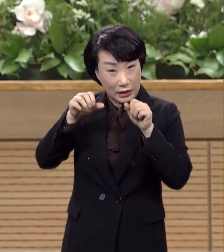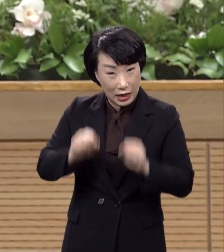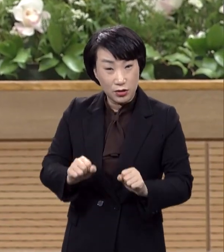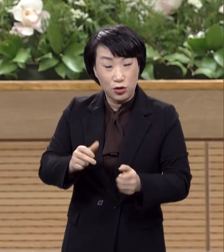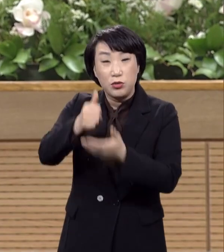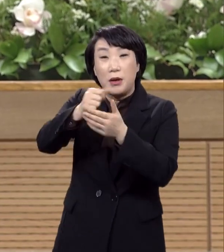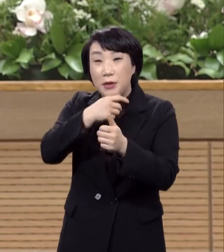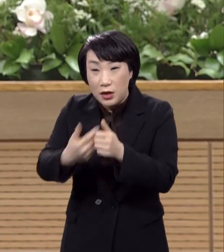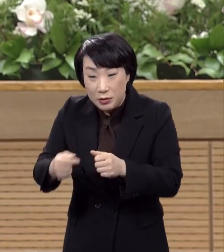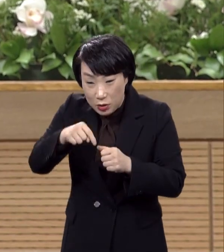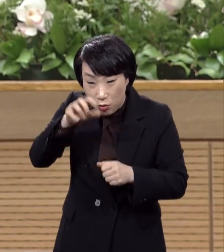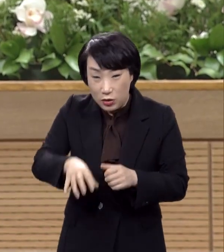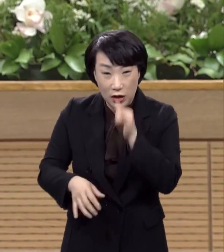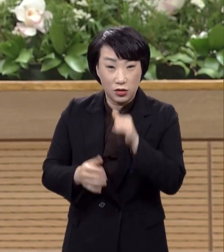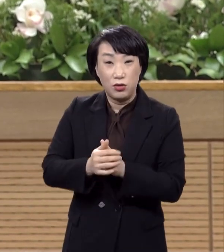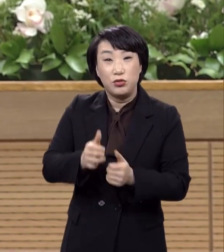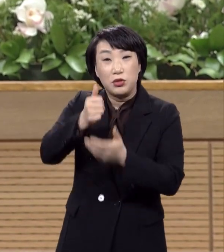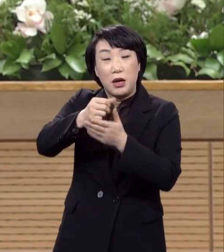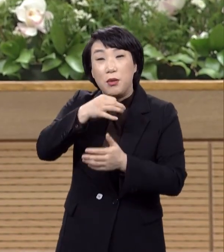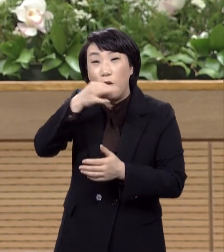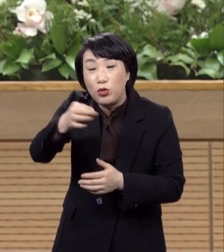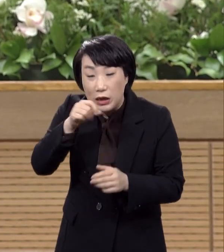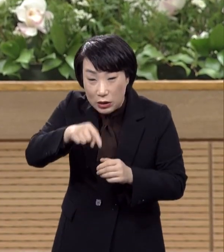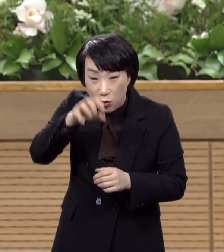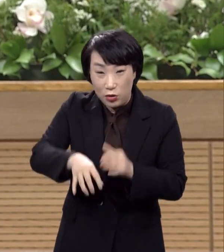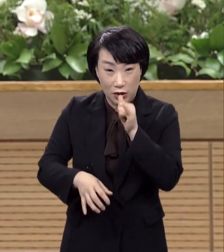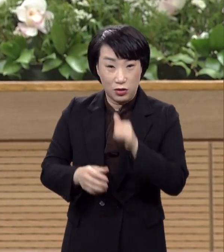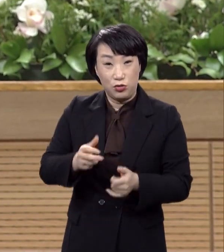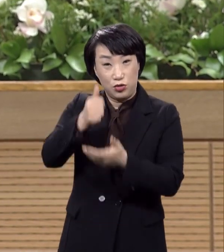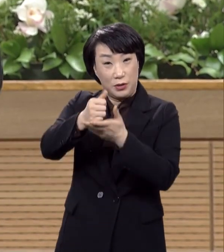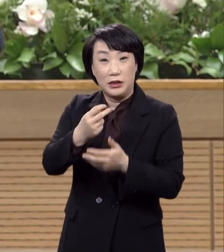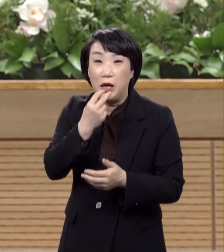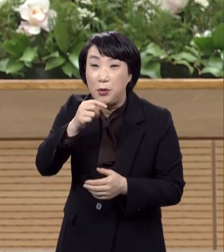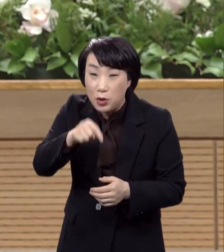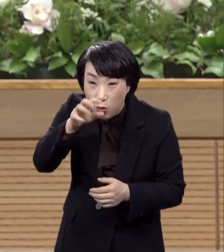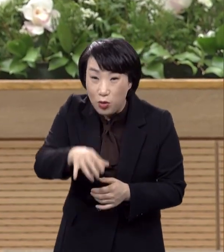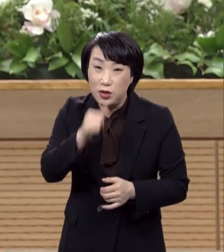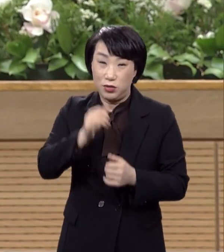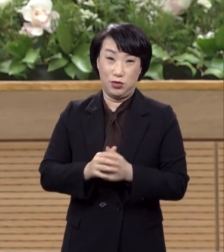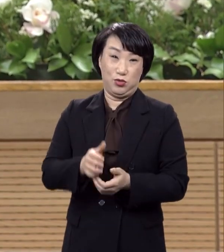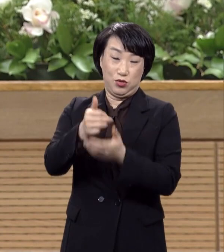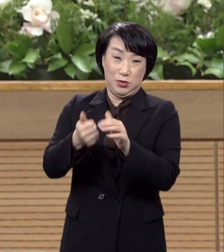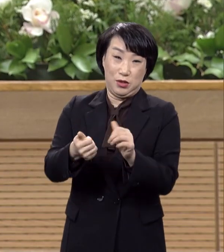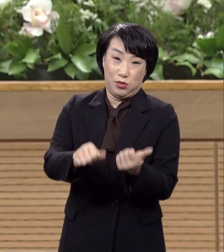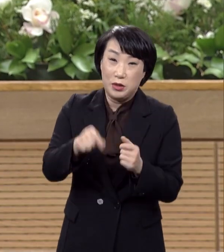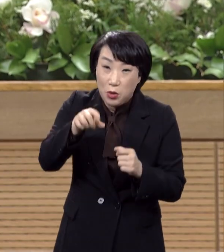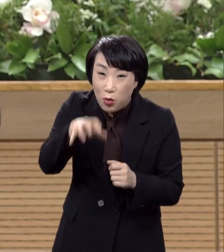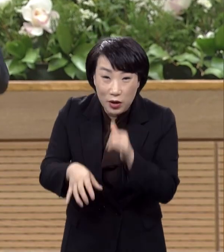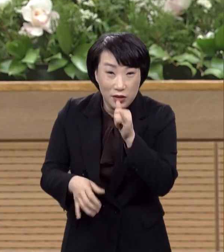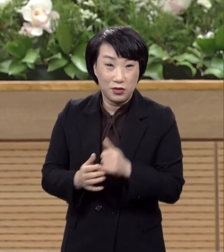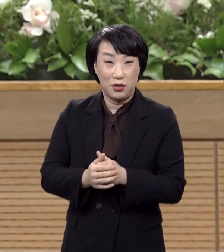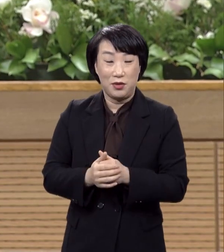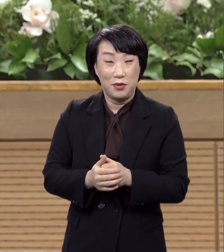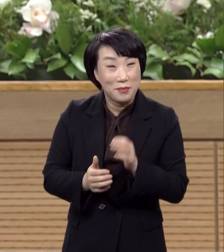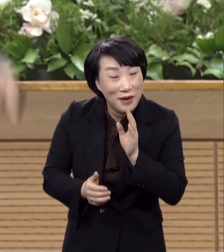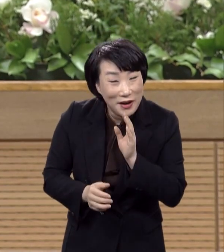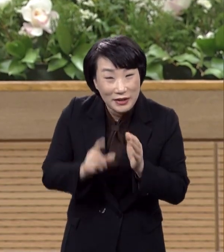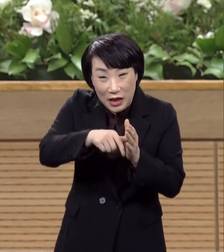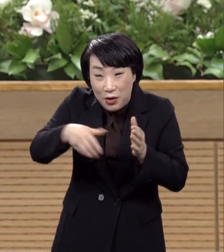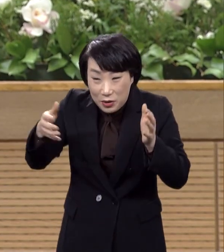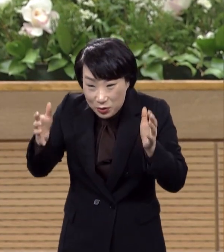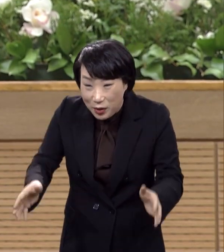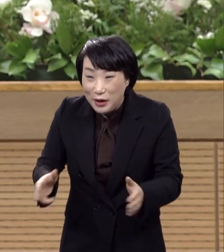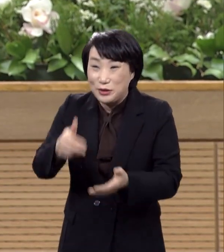그의 목소리가 계시니, 그의 생명이 계시니, 그의 죽으심이 계시니, 세월 속에도